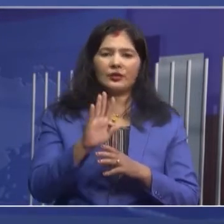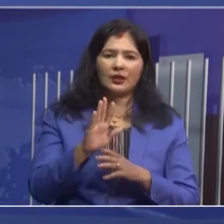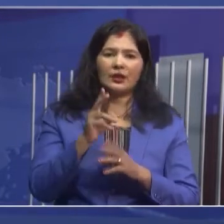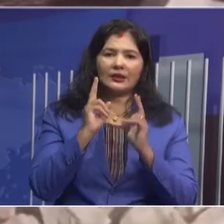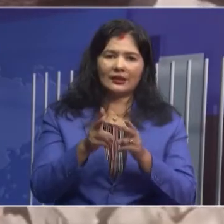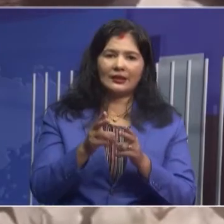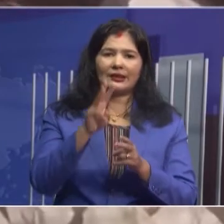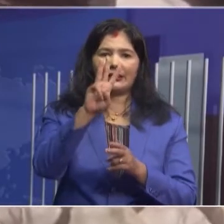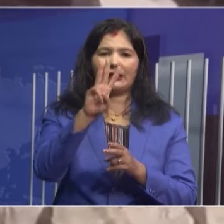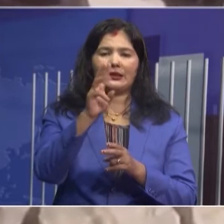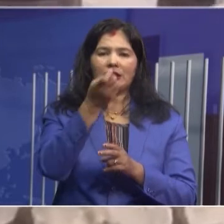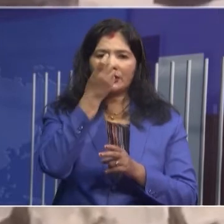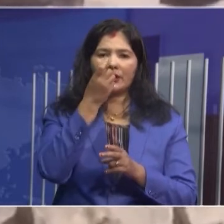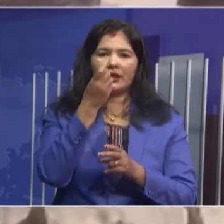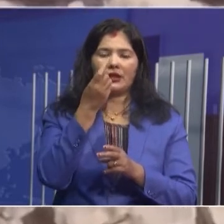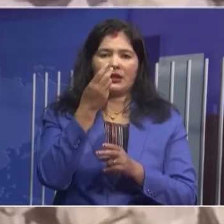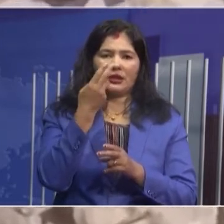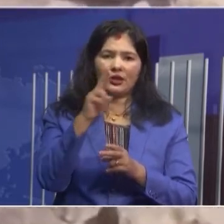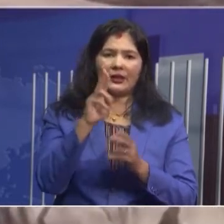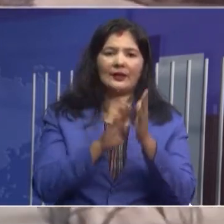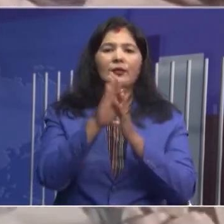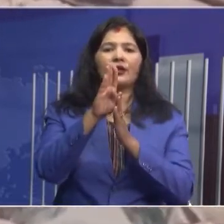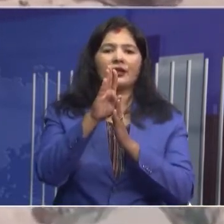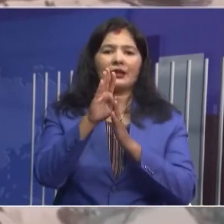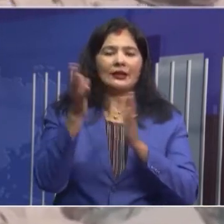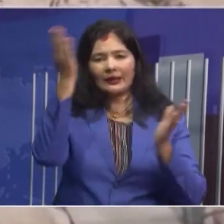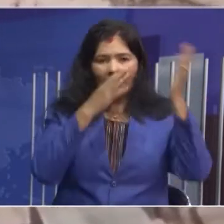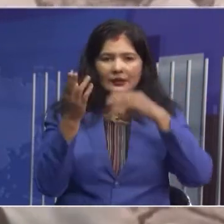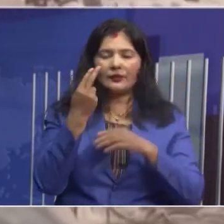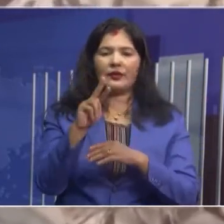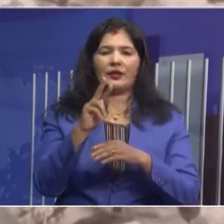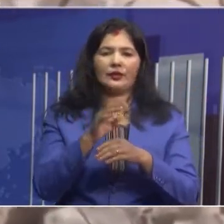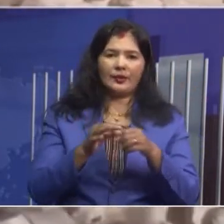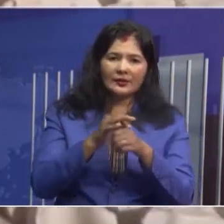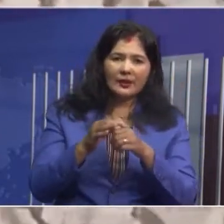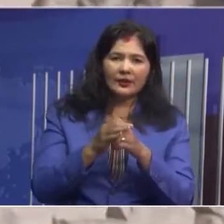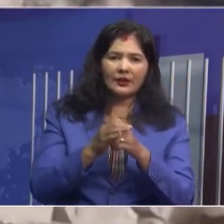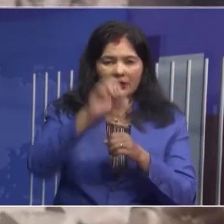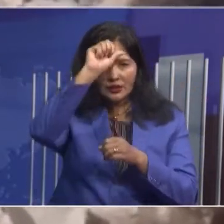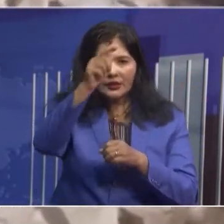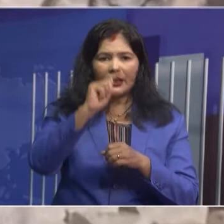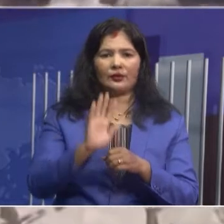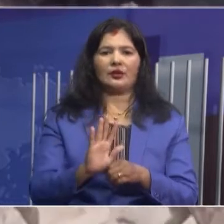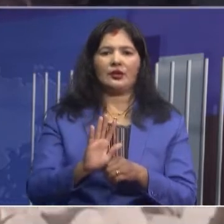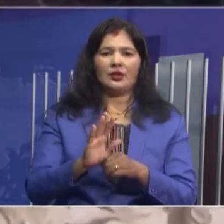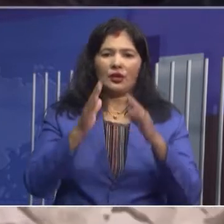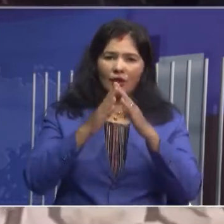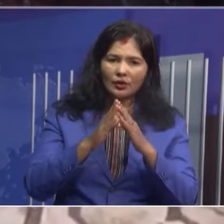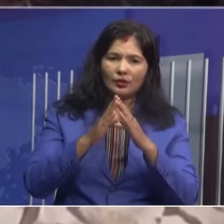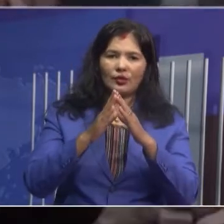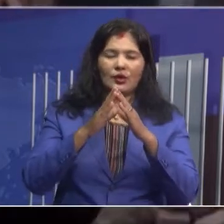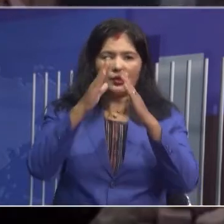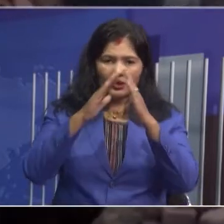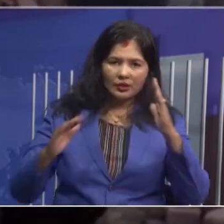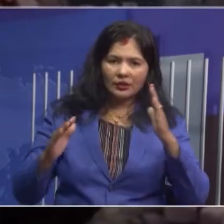परि 300 जनाभन्दा बढी घाइते भएको प्रादेशिक विपद व्यवस्थापन प्राधिकरणले जनाएको छ घरका छत र